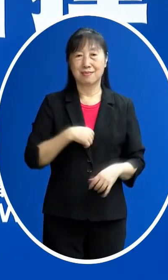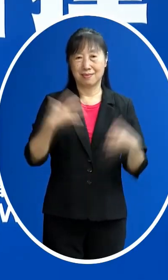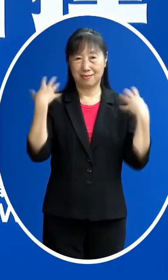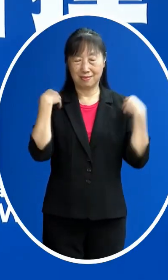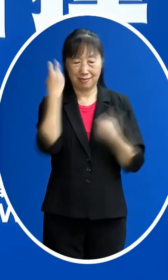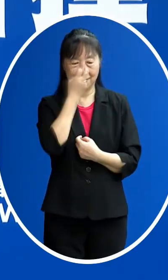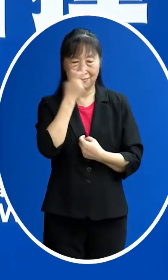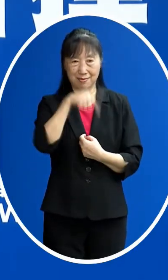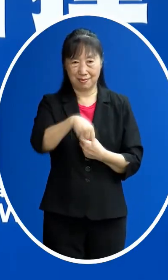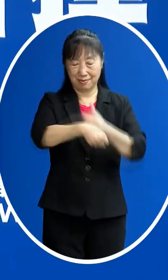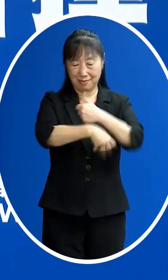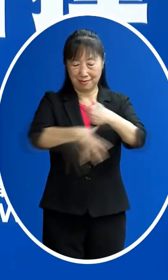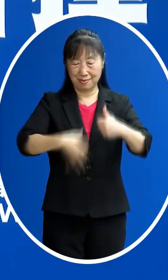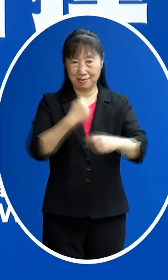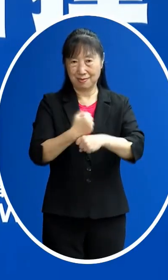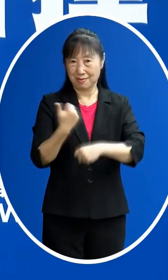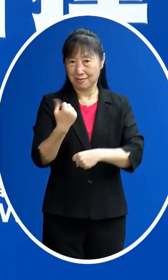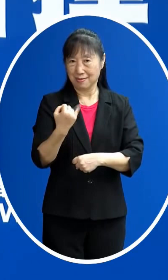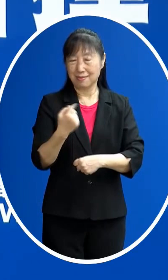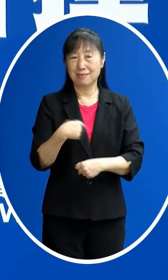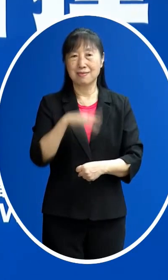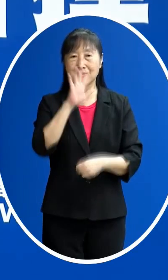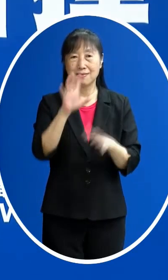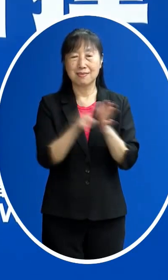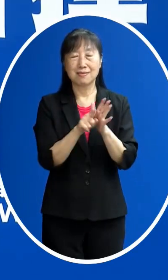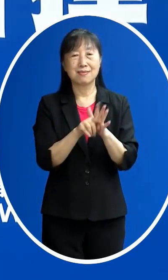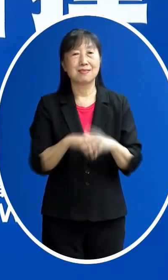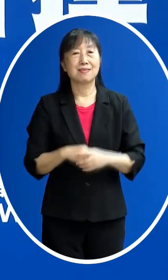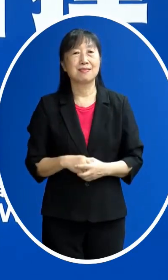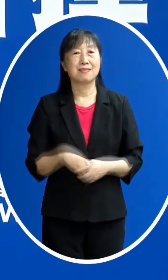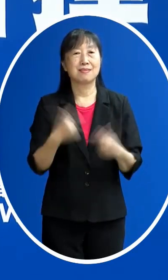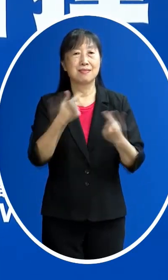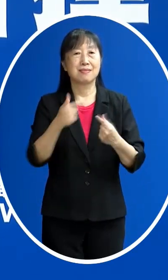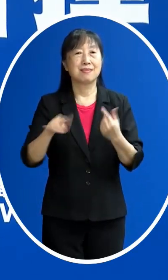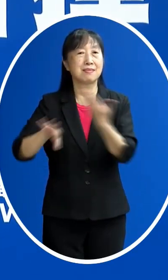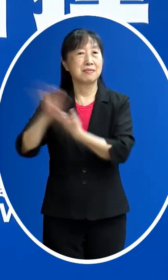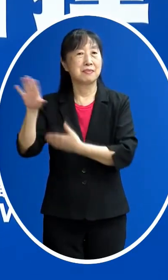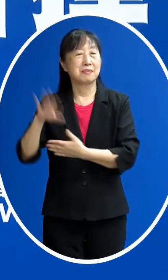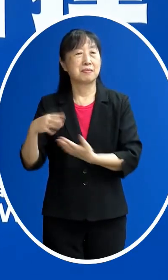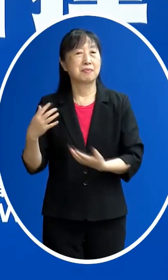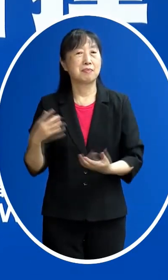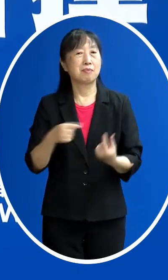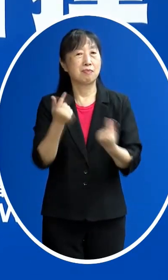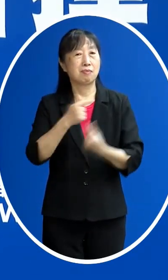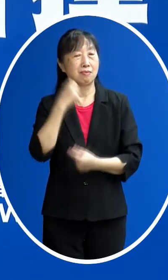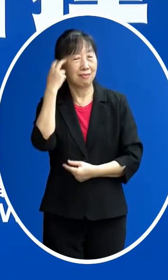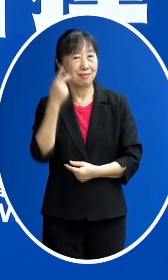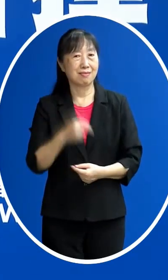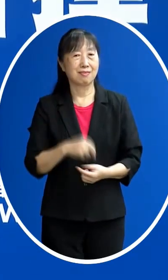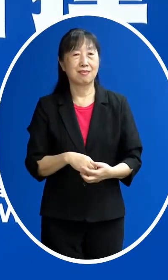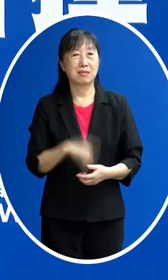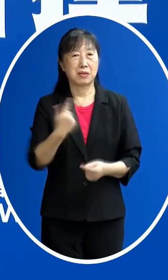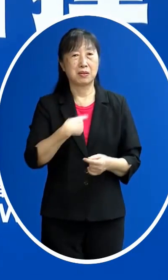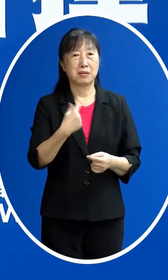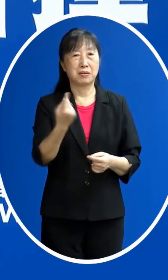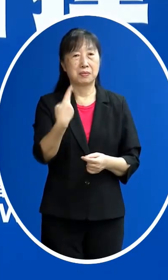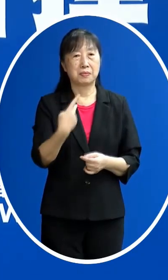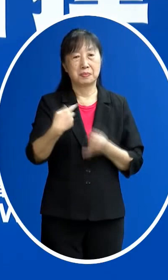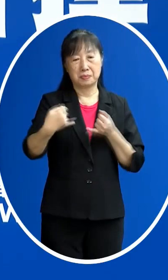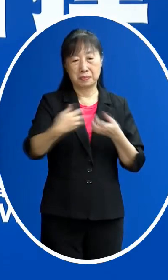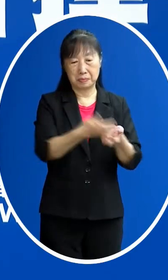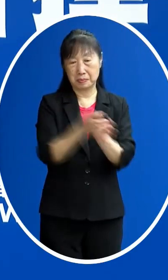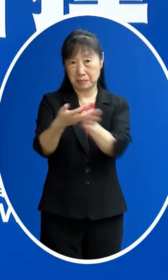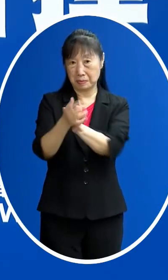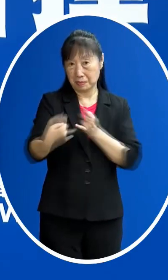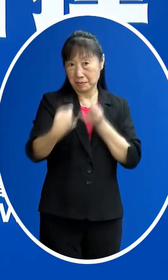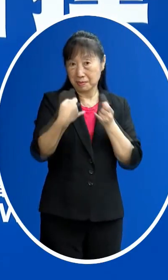位。虽然我们中间偶尔好像在外界有一些人会觉得好像有一些对立跟冲突，